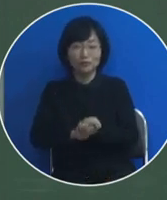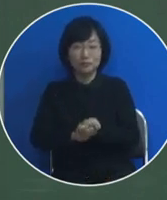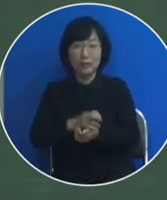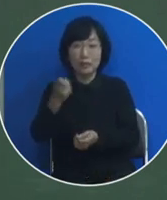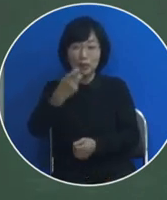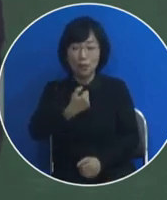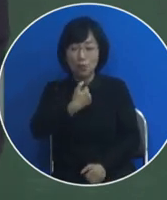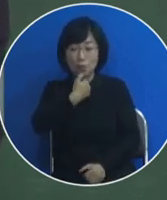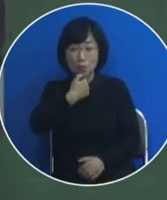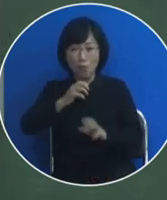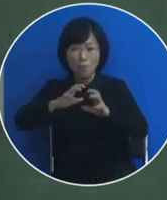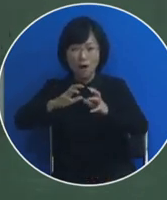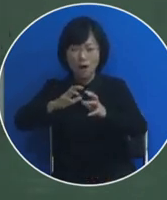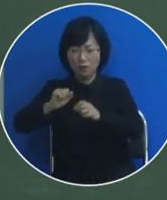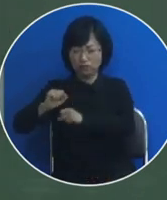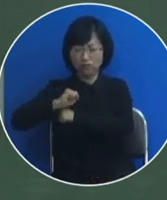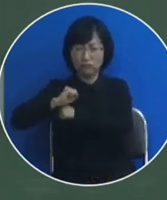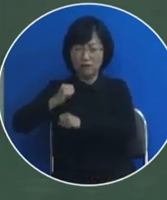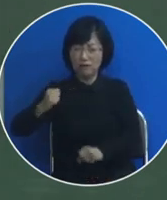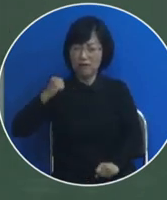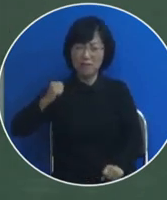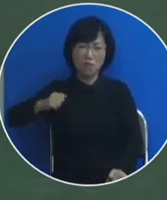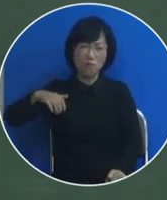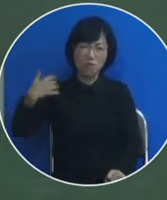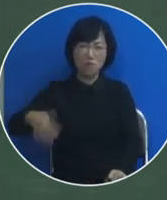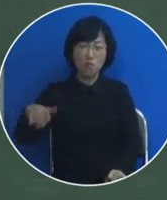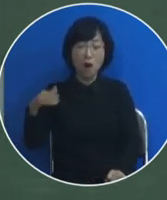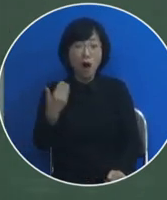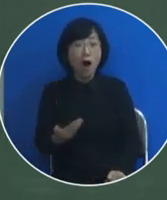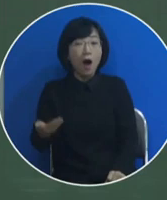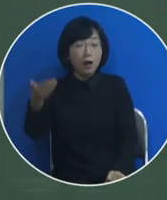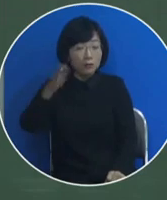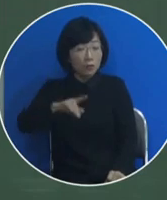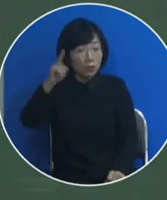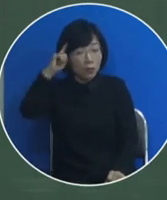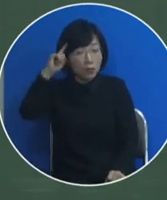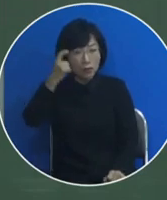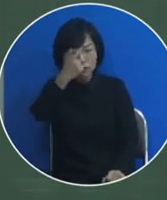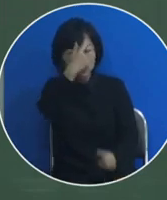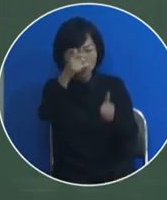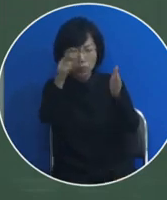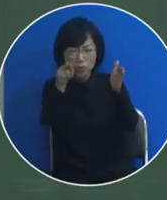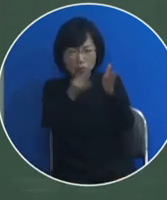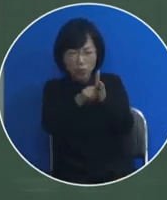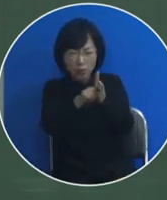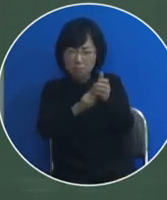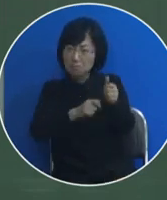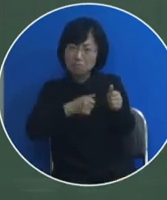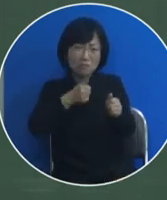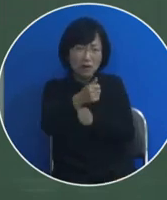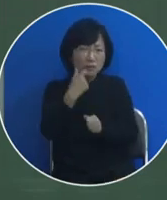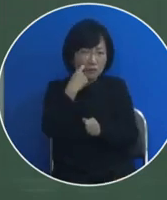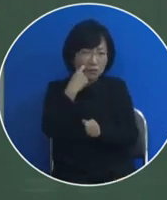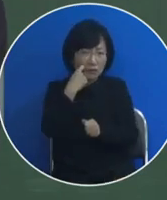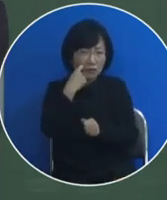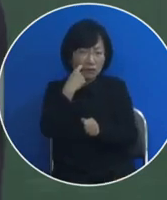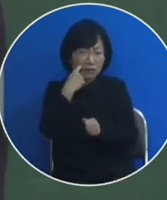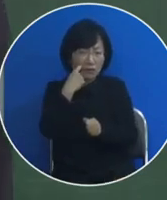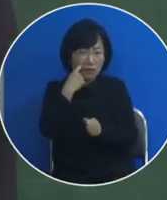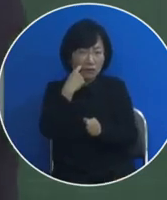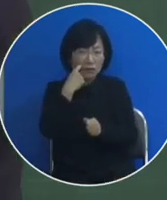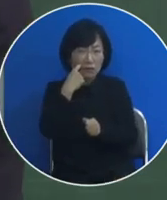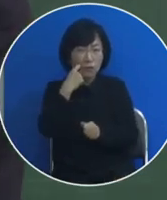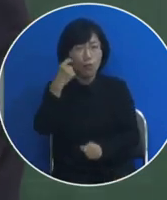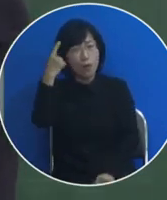군대가 왜 기독교 앞에 졌는지 아직도 모르고 있어요. They still don't know why that tremendous Roman army was able to kneel before